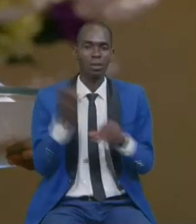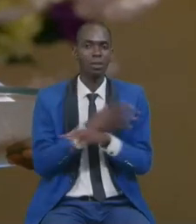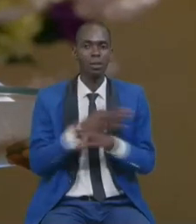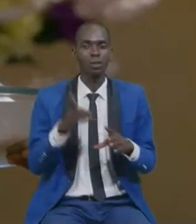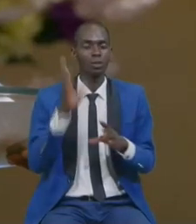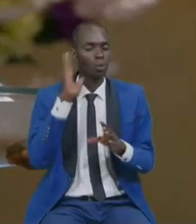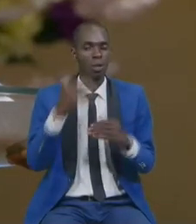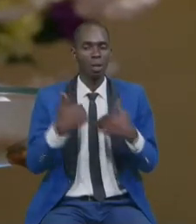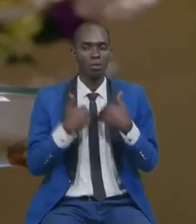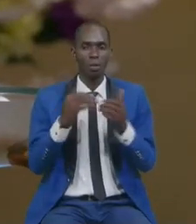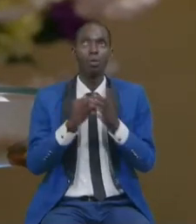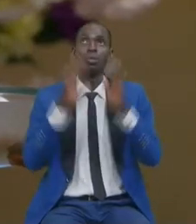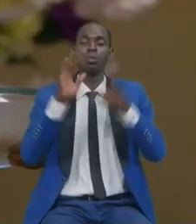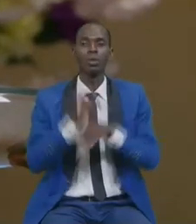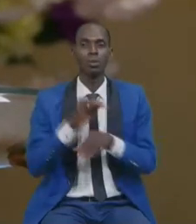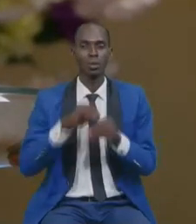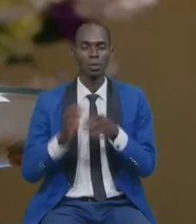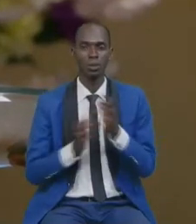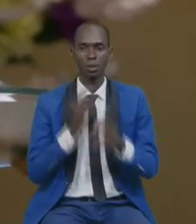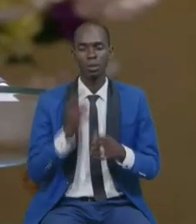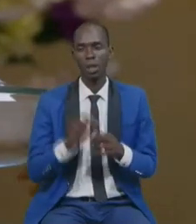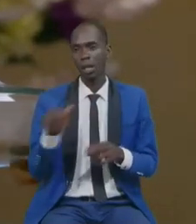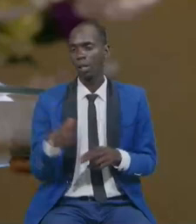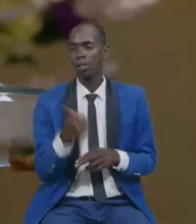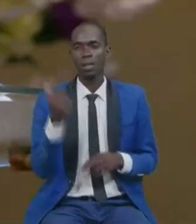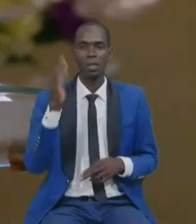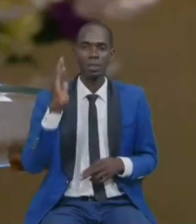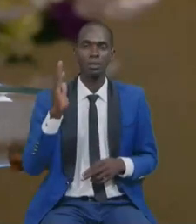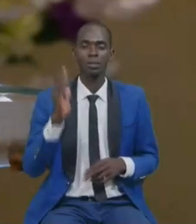de Jésus. Témoin suivant.